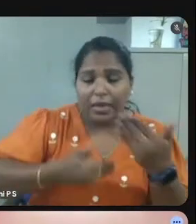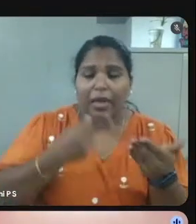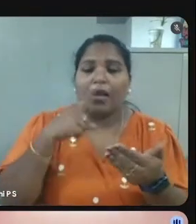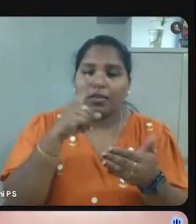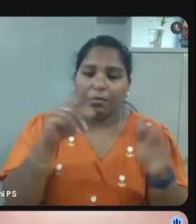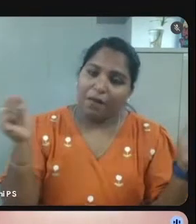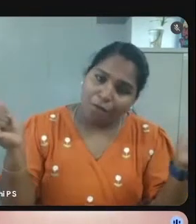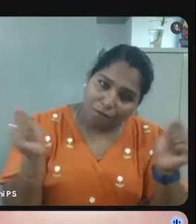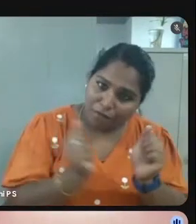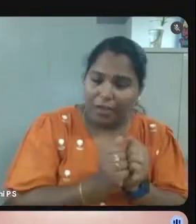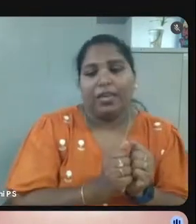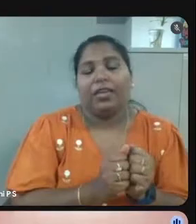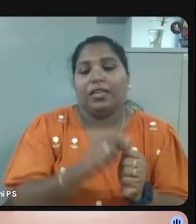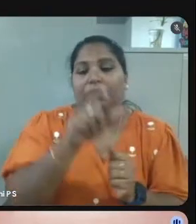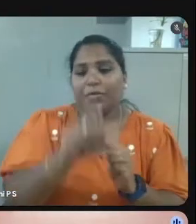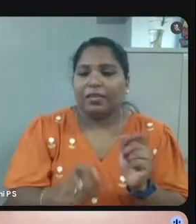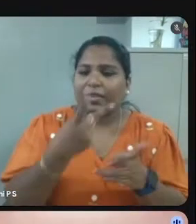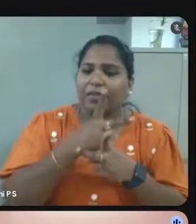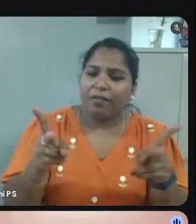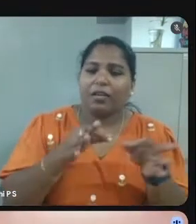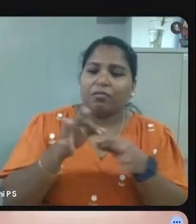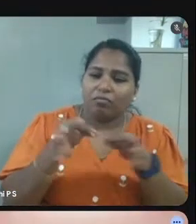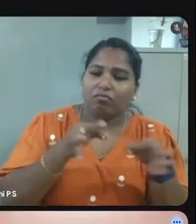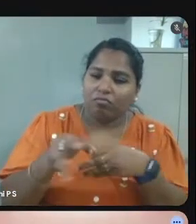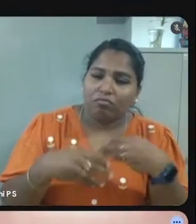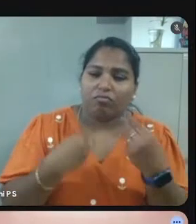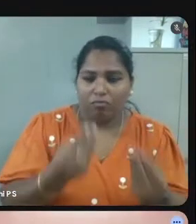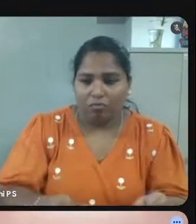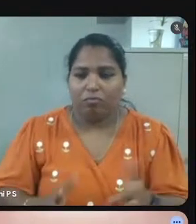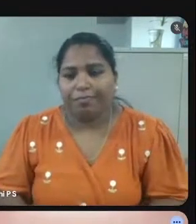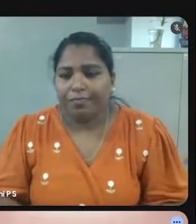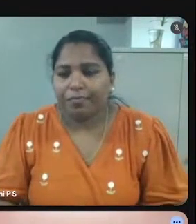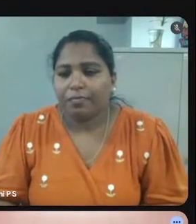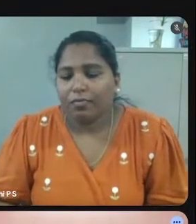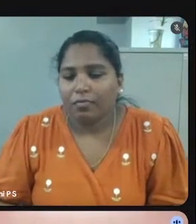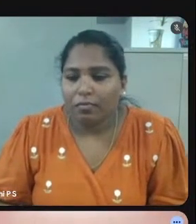സെമിനാറും വ്യക്തികൾക്ക് സെമിനാർ ആ കാര്യങ്ങളുണ്ട്. അത് പറഞ്ഞു.